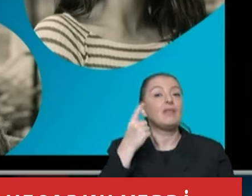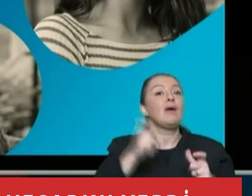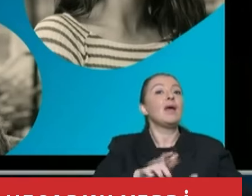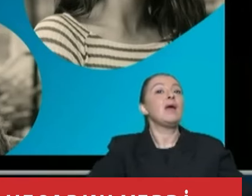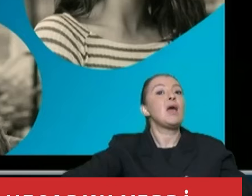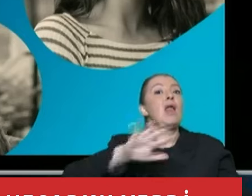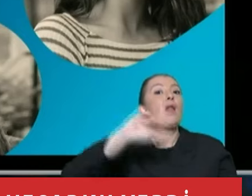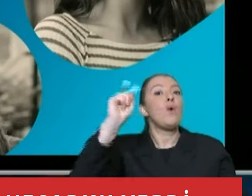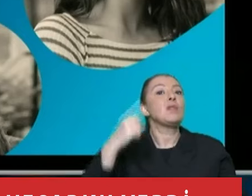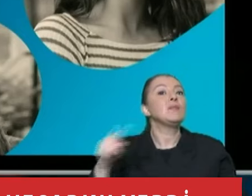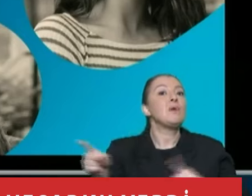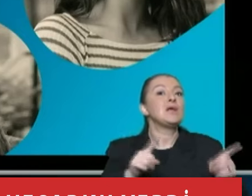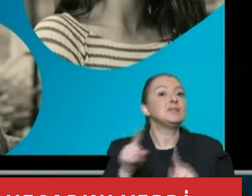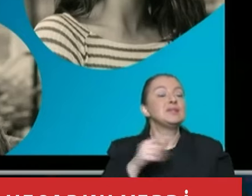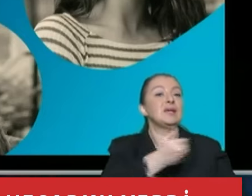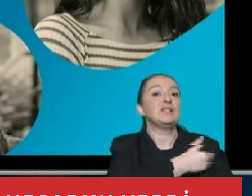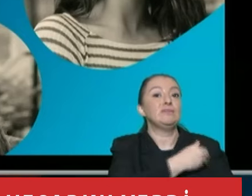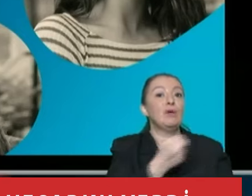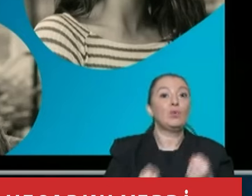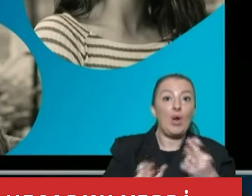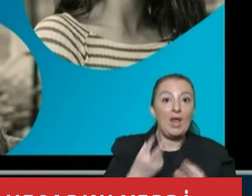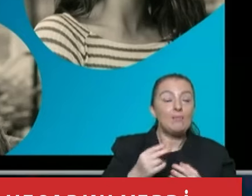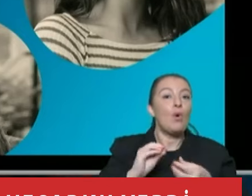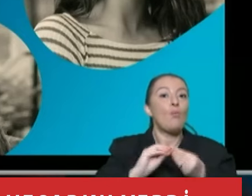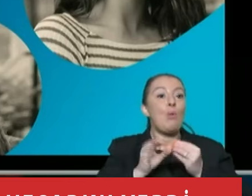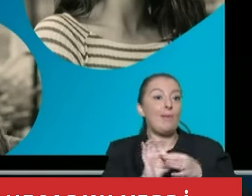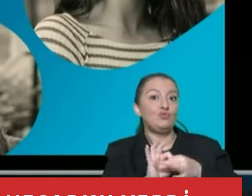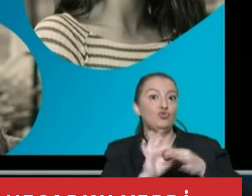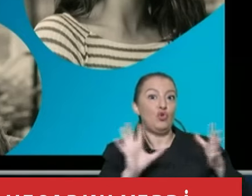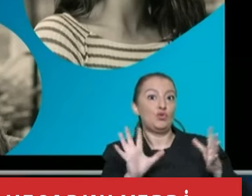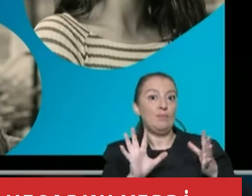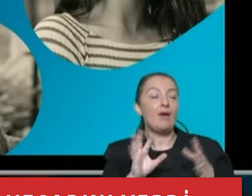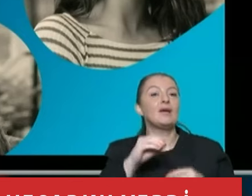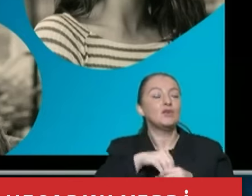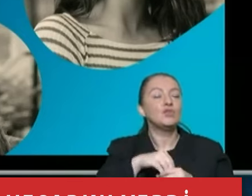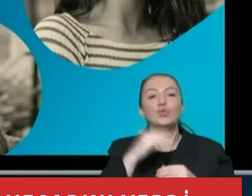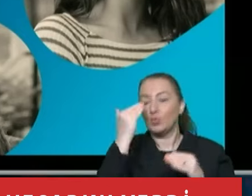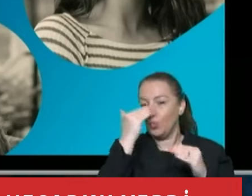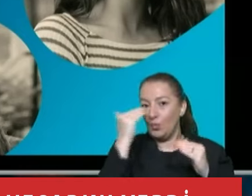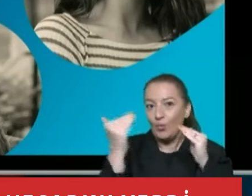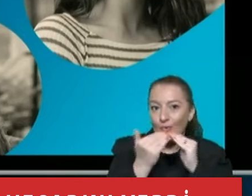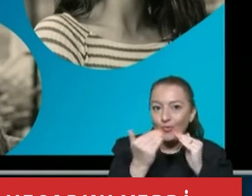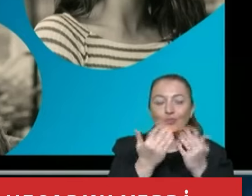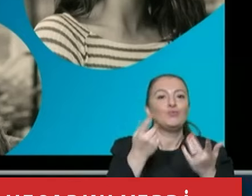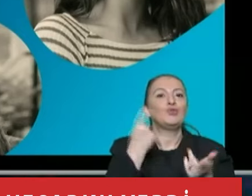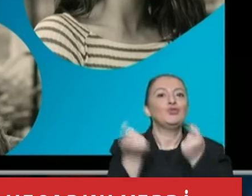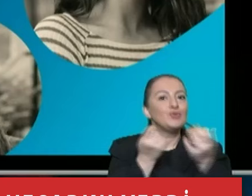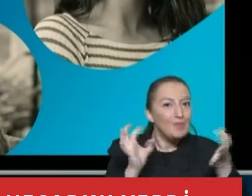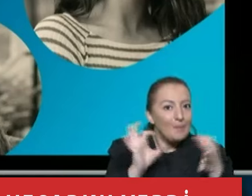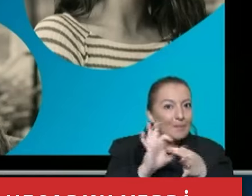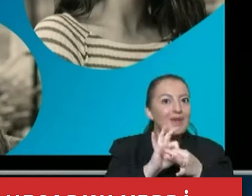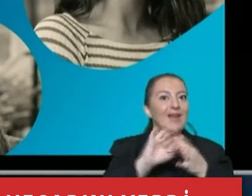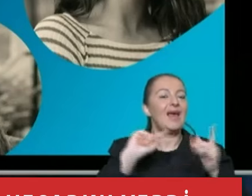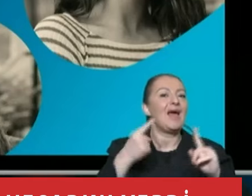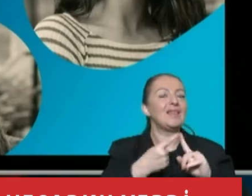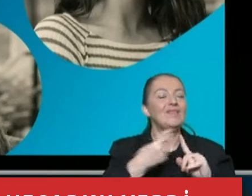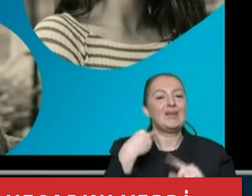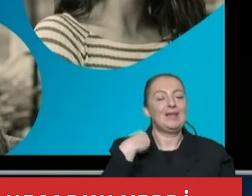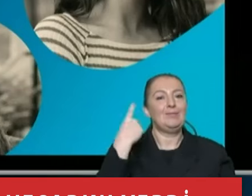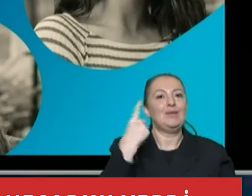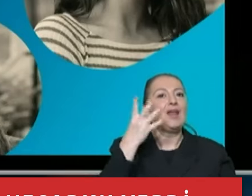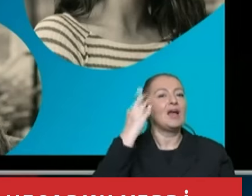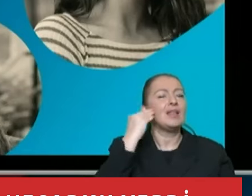arası hizmet üretme ve sorun çözmeye odaklı uyum ve işbirliği hedefleyen Yeni Bir anlayışın